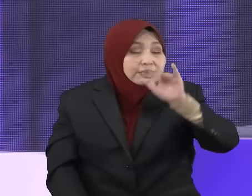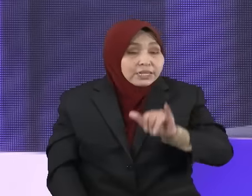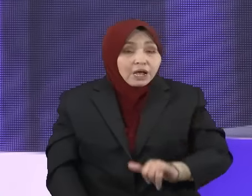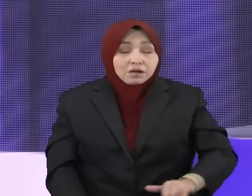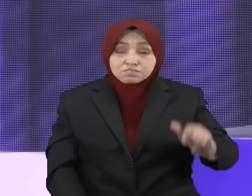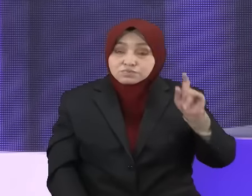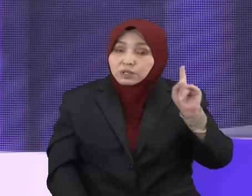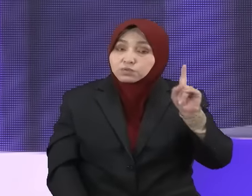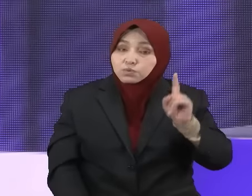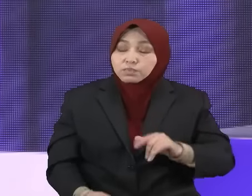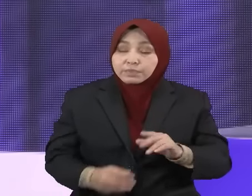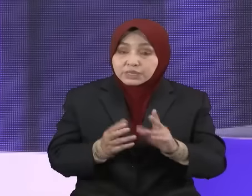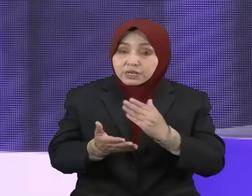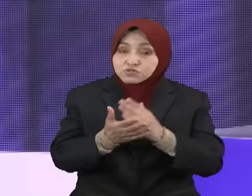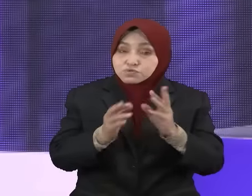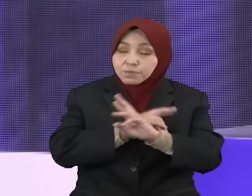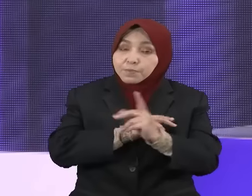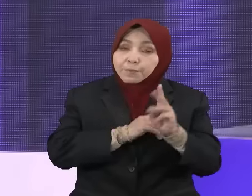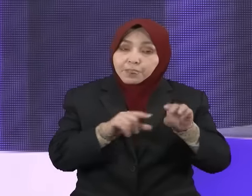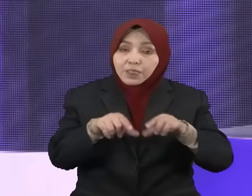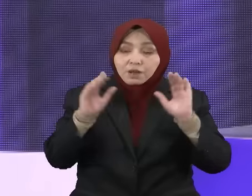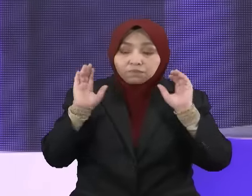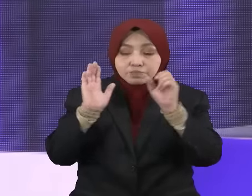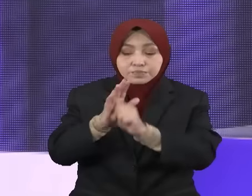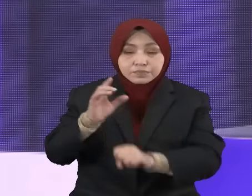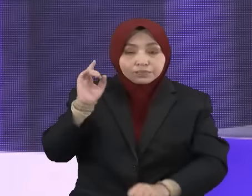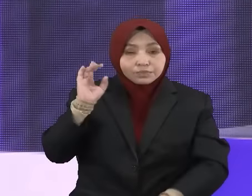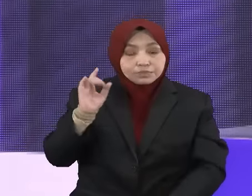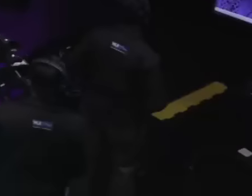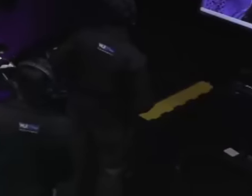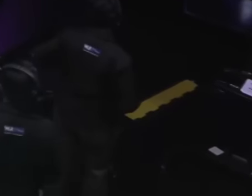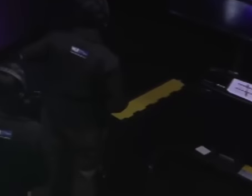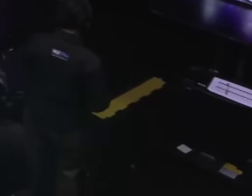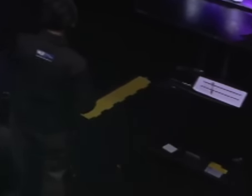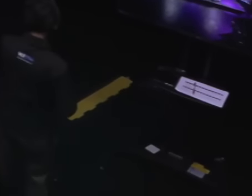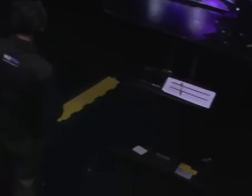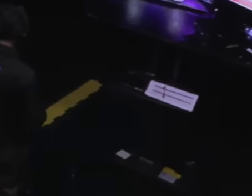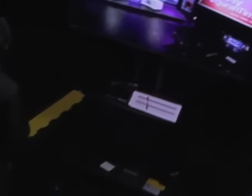Esa. Kita berhenti sebentar. My Quran Time, Quran Salat Infaq.